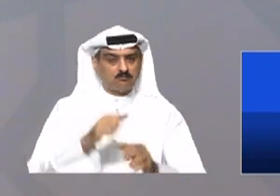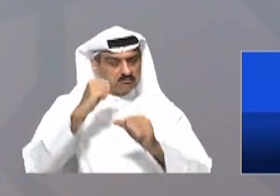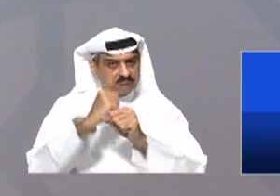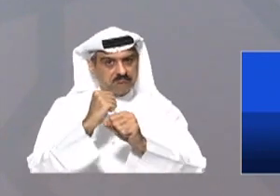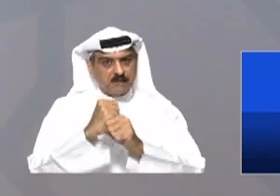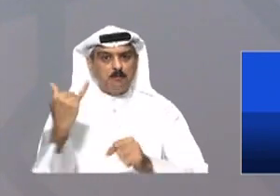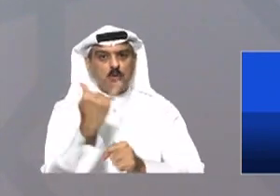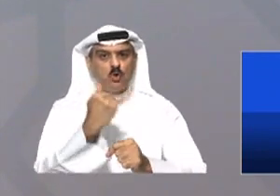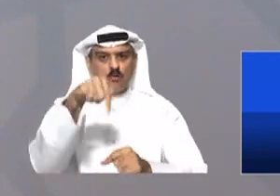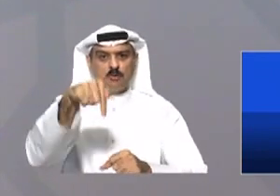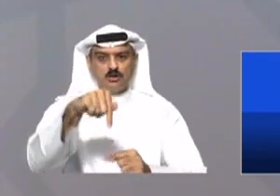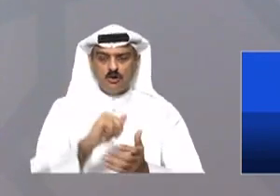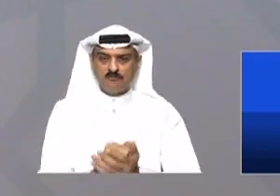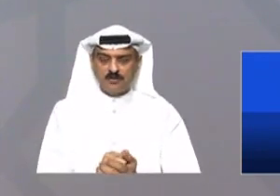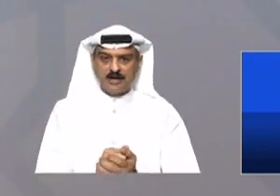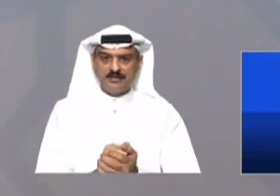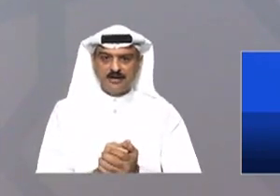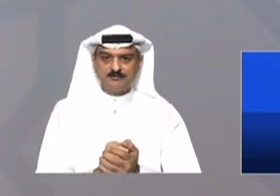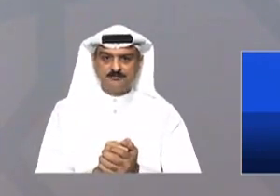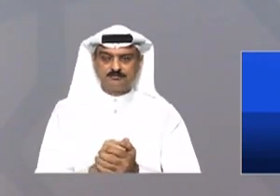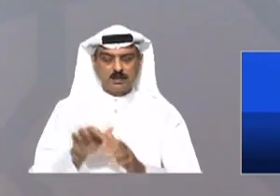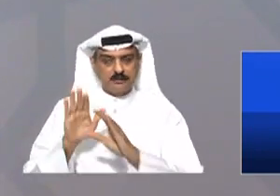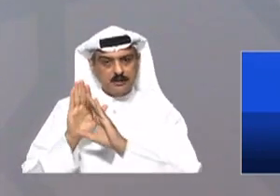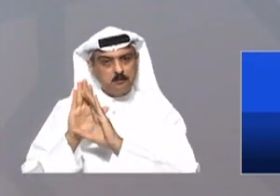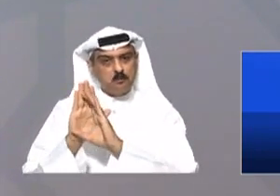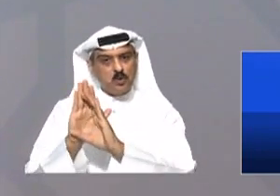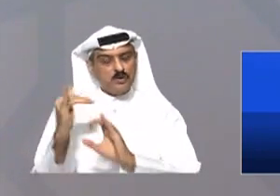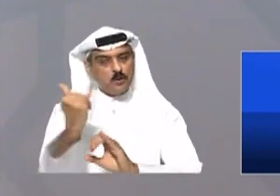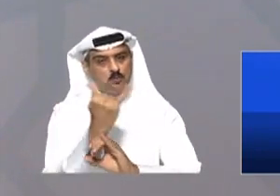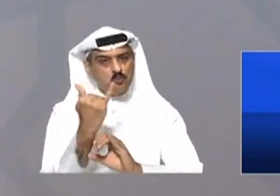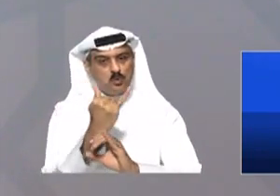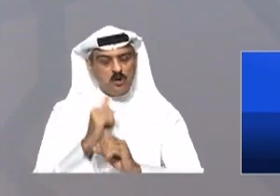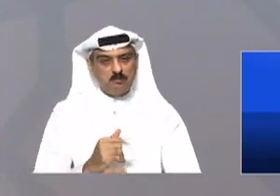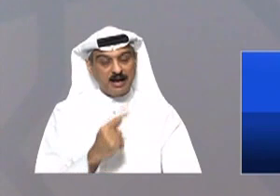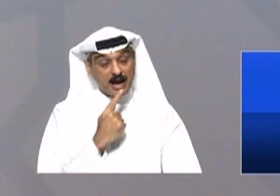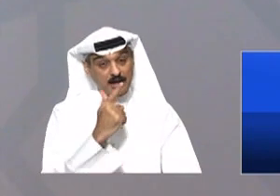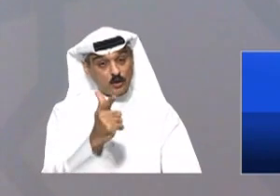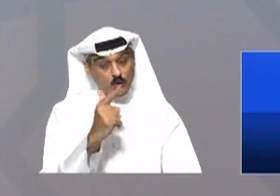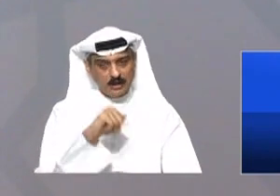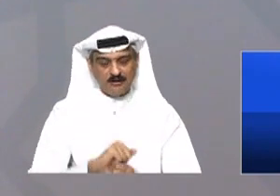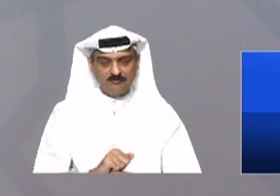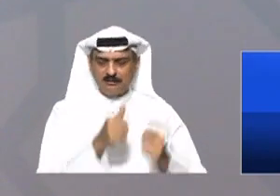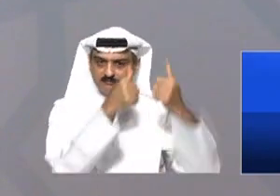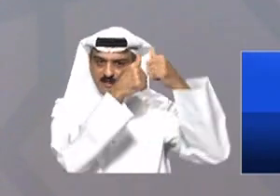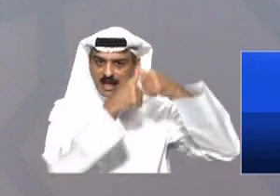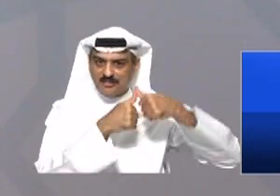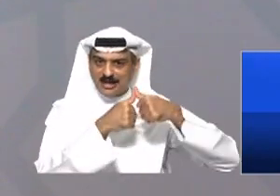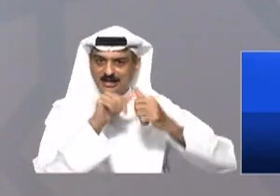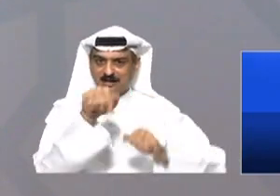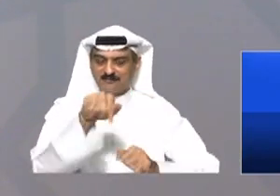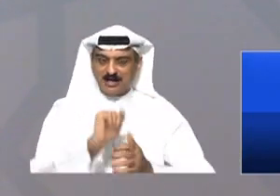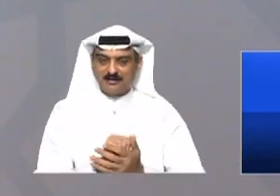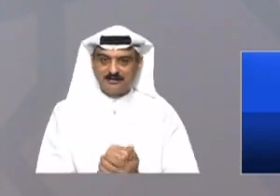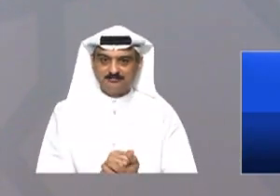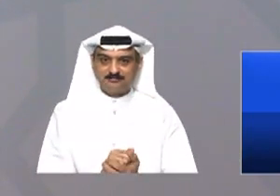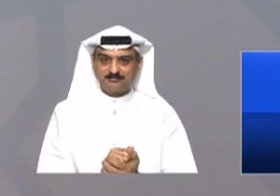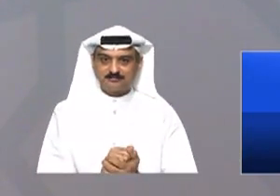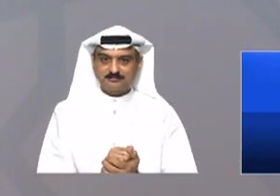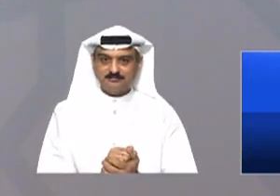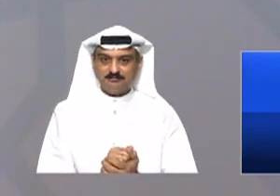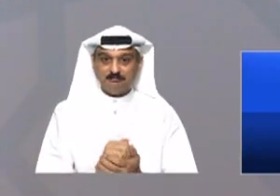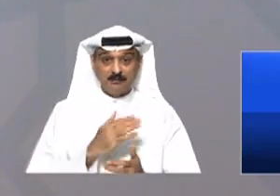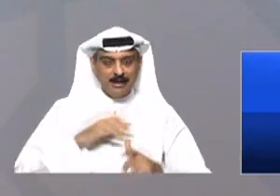عمل مهم في هالمواضيع. شيء بشيء يذكر، وسبب يعني